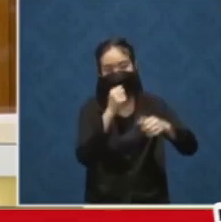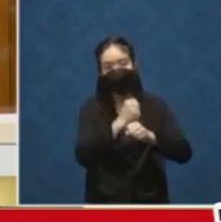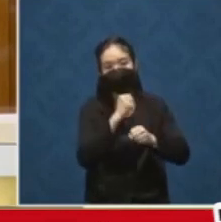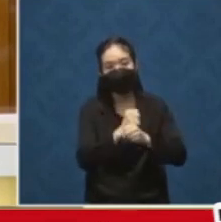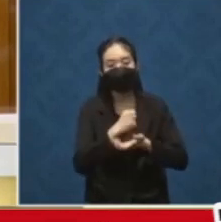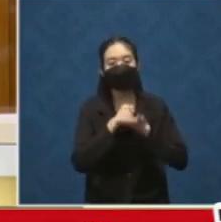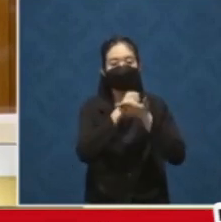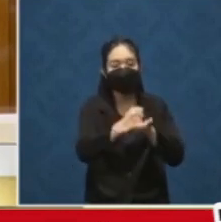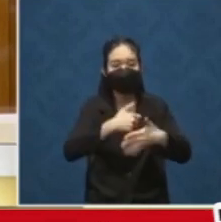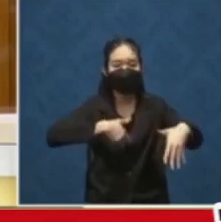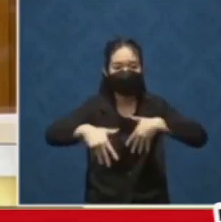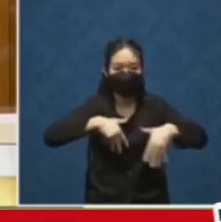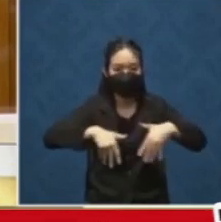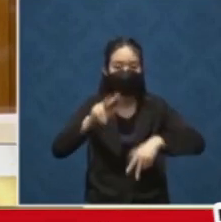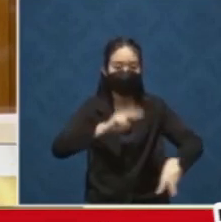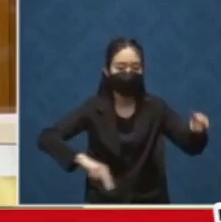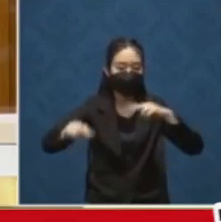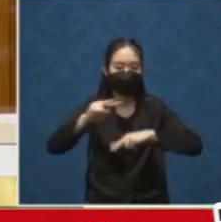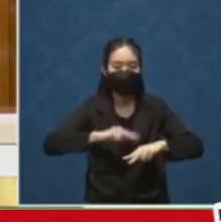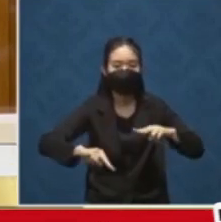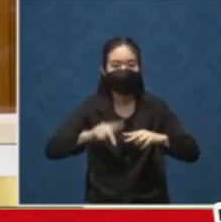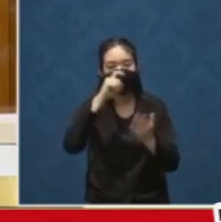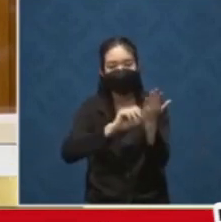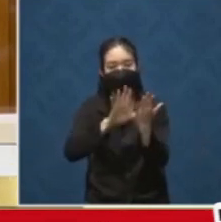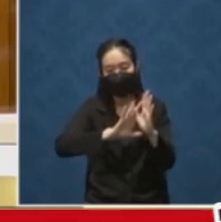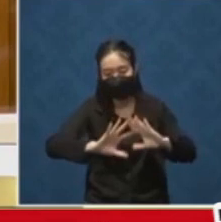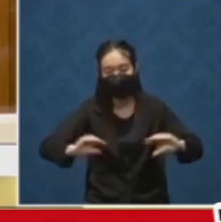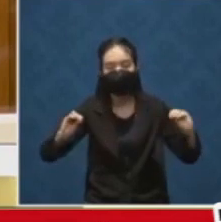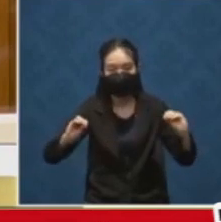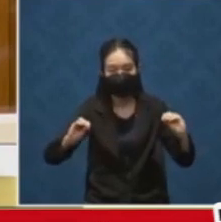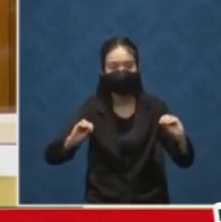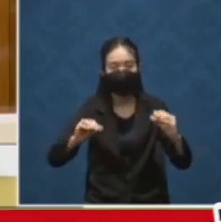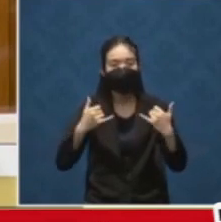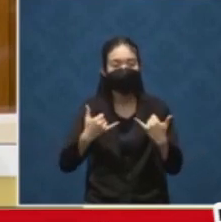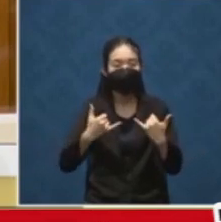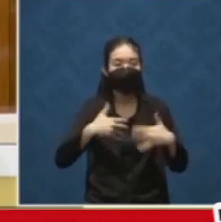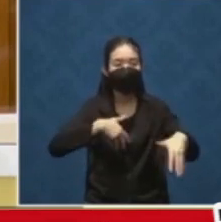ภทัษ์ที่ล slogพวกท erfolgreich